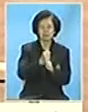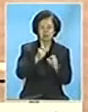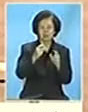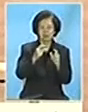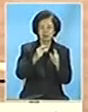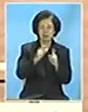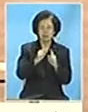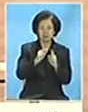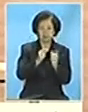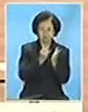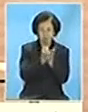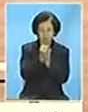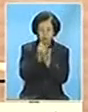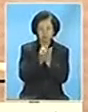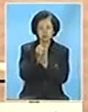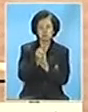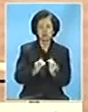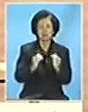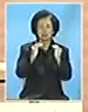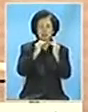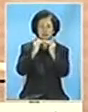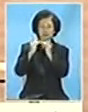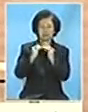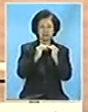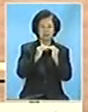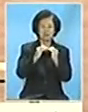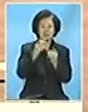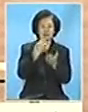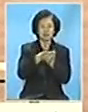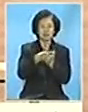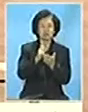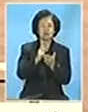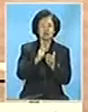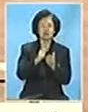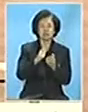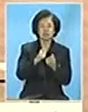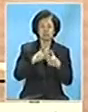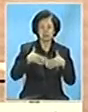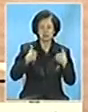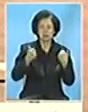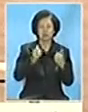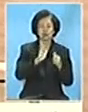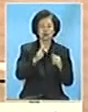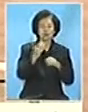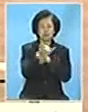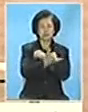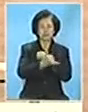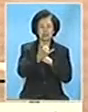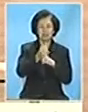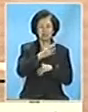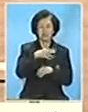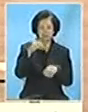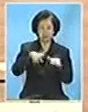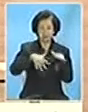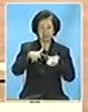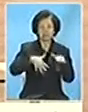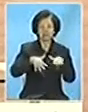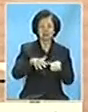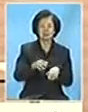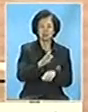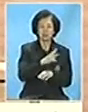องความเป็นธรรมประโยชน์สุขของประเทศชาติและประชาชนเป็นที่ตั้งครับแล้วก็กราบเรียนครับว่